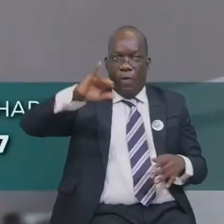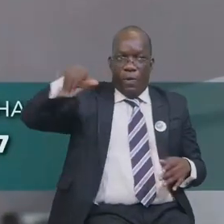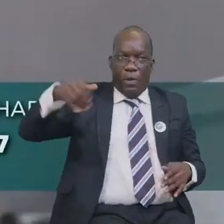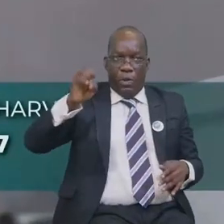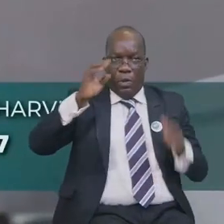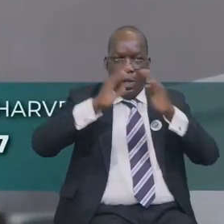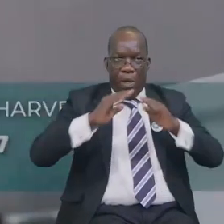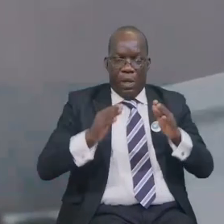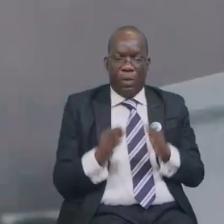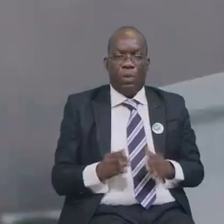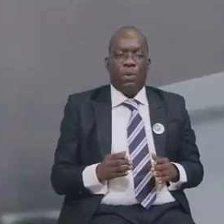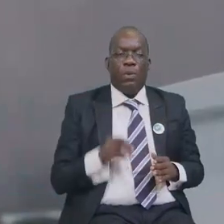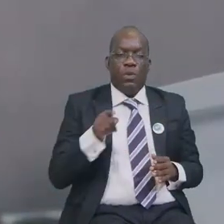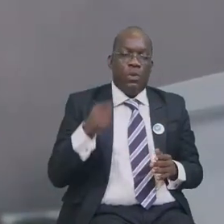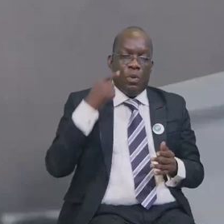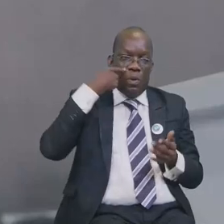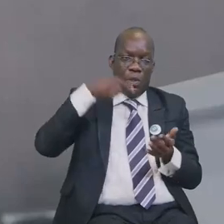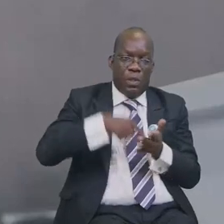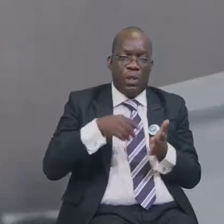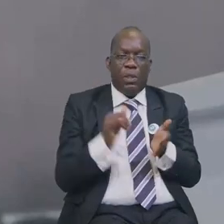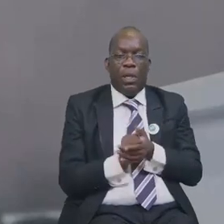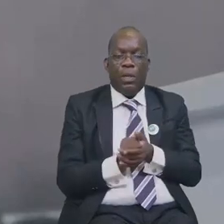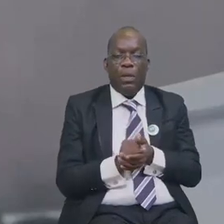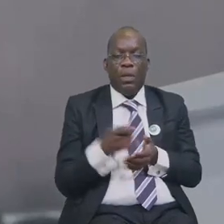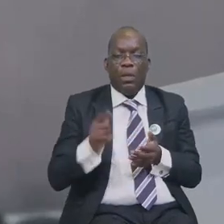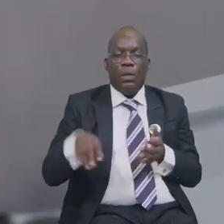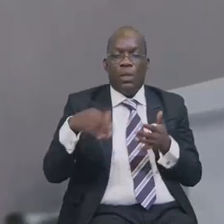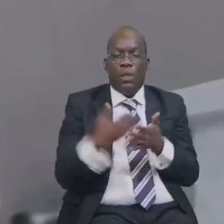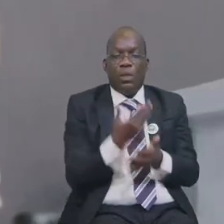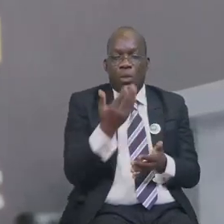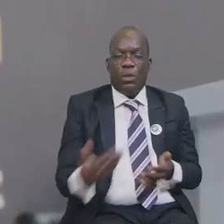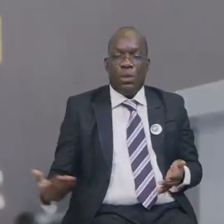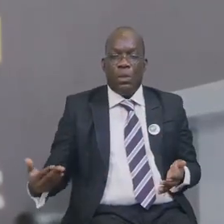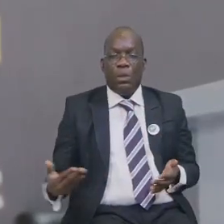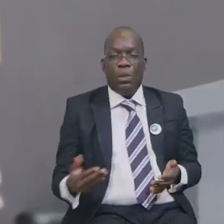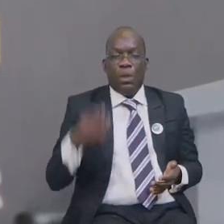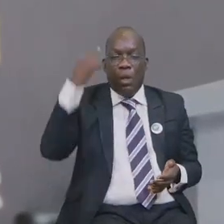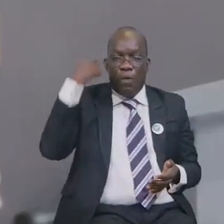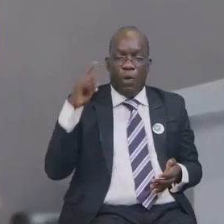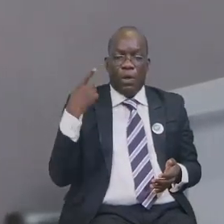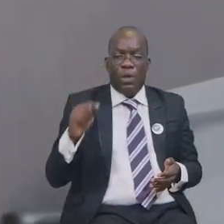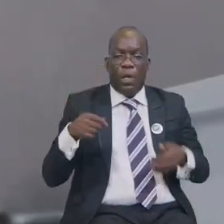Est-ce que vous remarquez? C'est une nouvelle chose pour les apôtres.